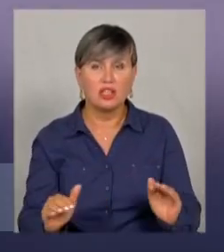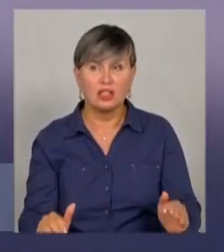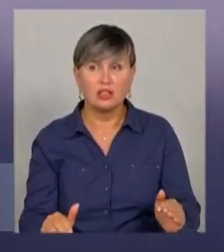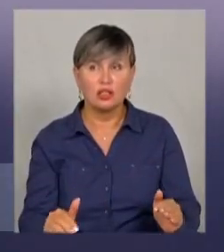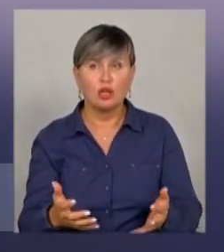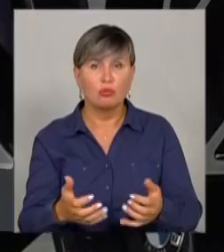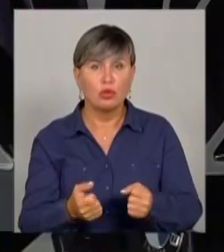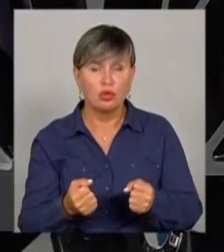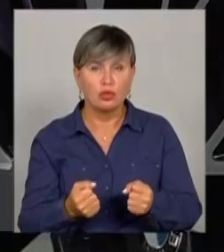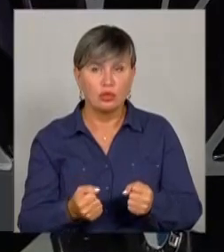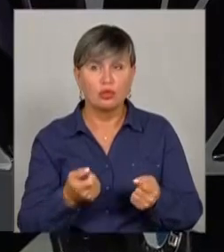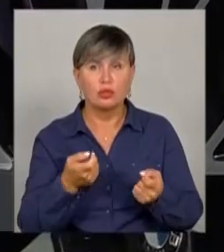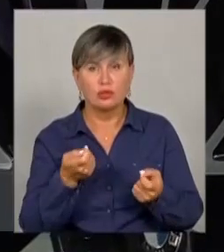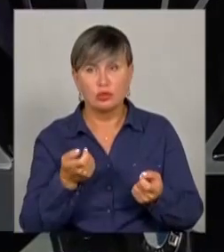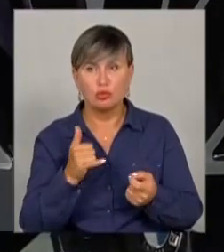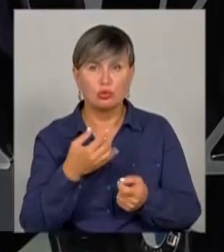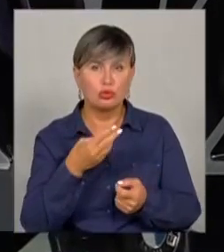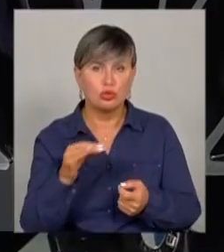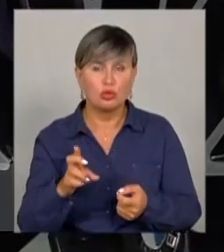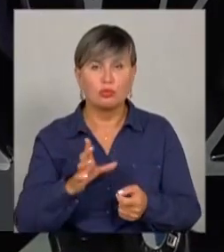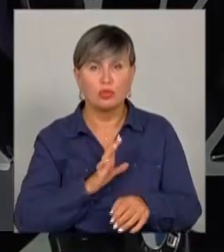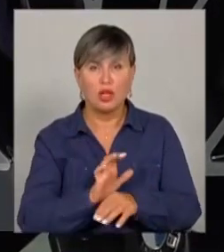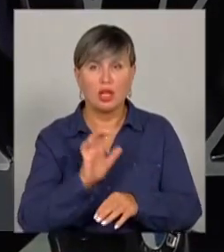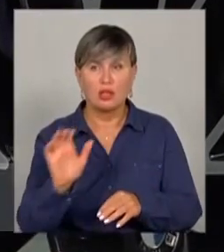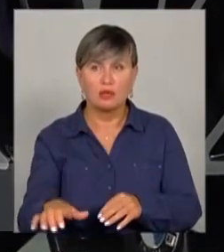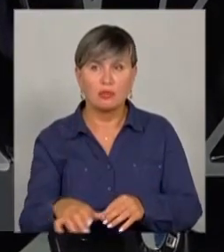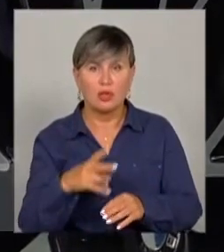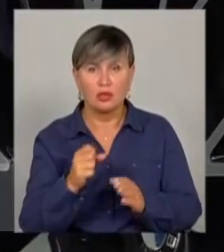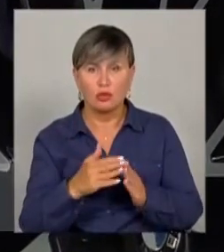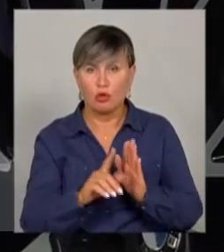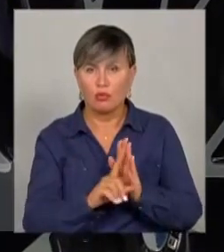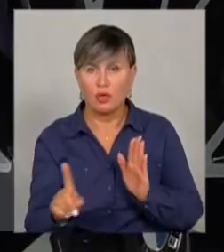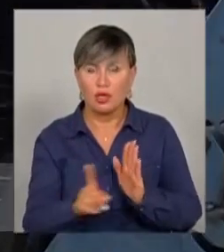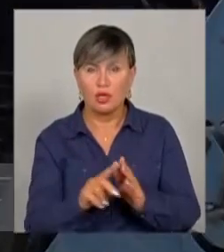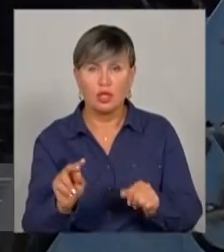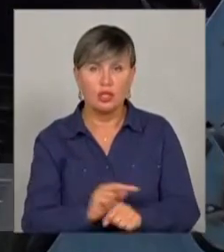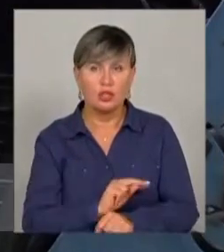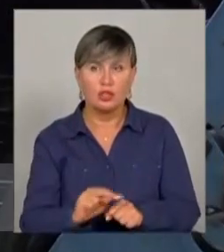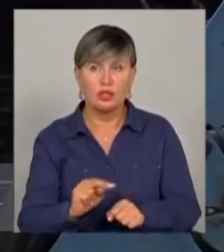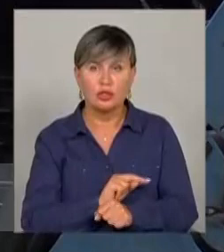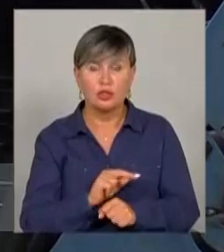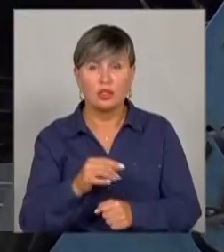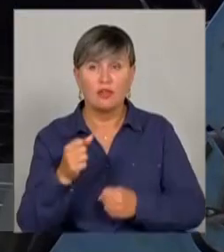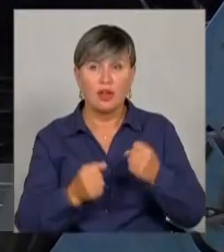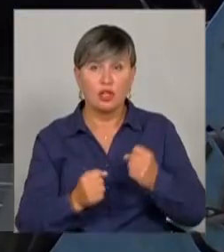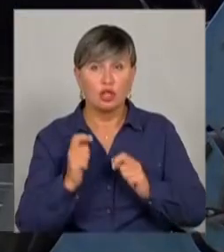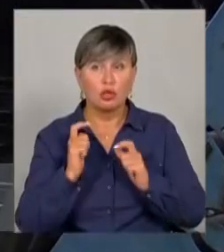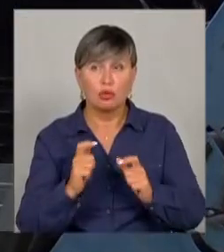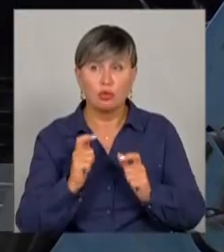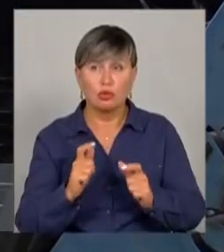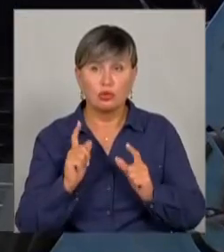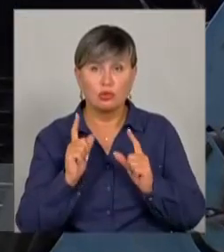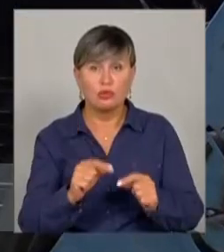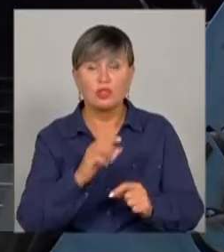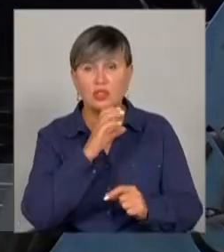Они получили незначительные ушибы и были отправлены на амбулаторное лечение. Накануне водитель грузовика, двигаясь в